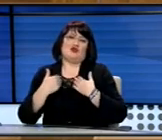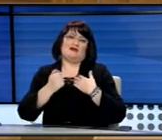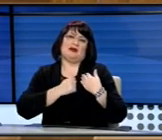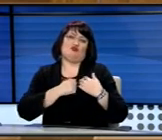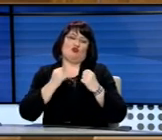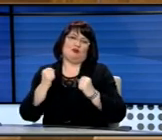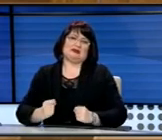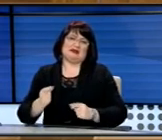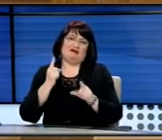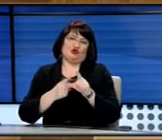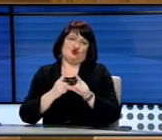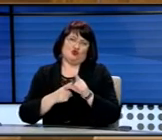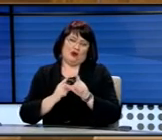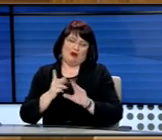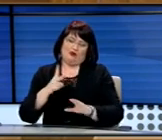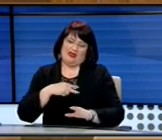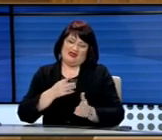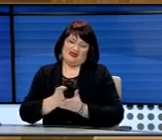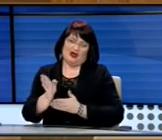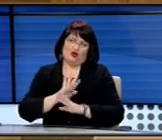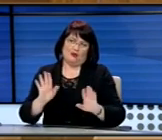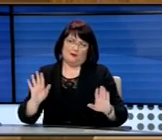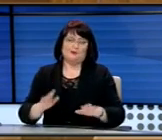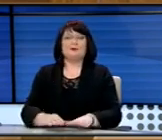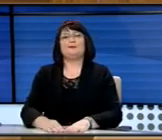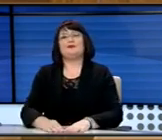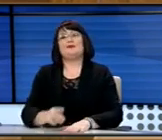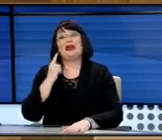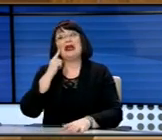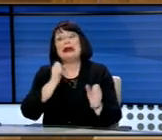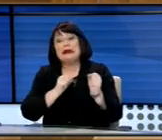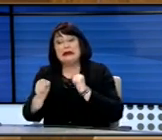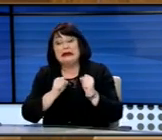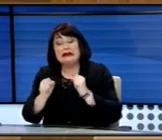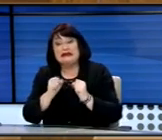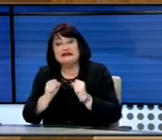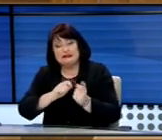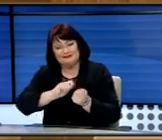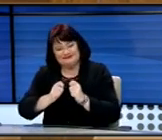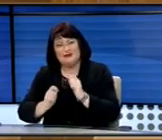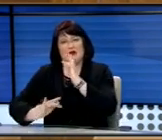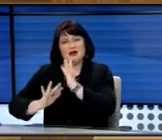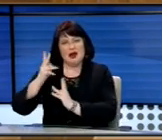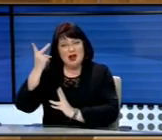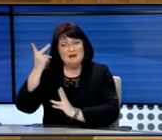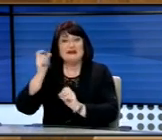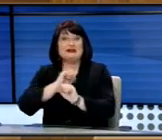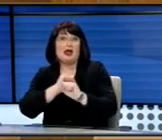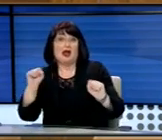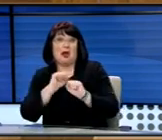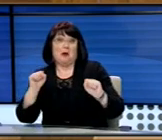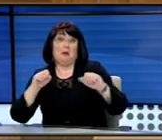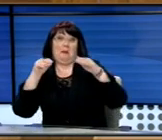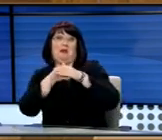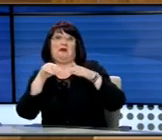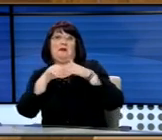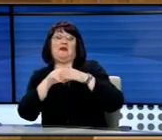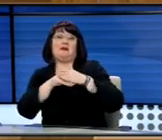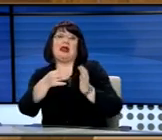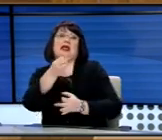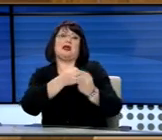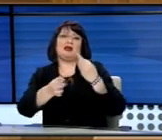του ΚΚΕ. Την κρίση την διαδέχτηκε η ανάπτυξη και το ρεκόρ των επενδύσεων.